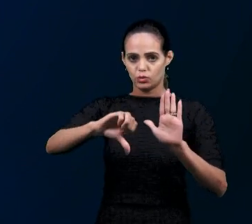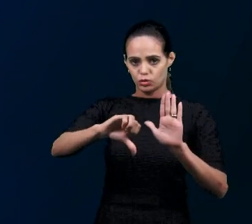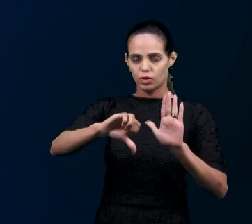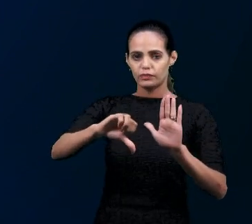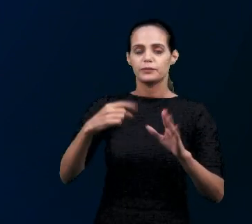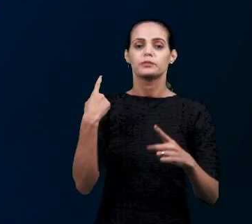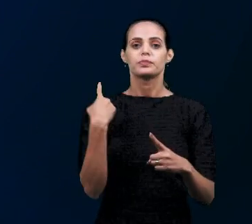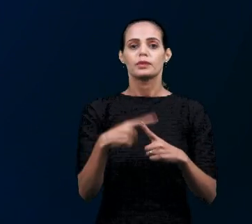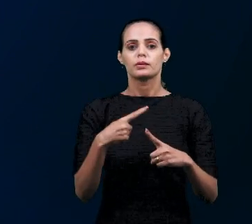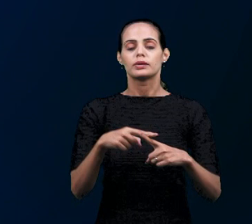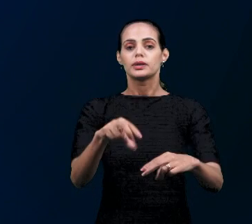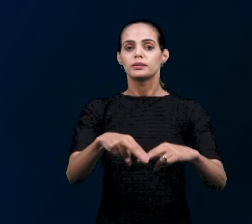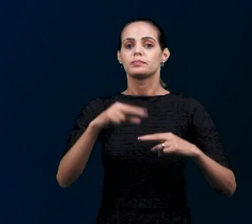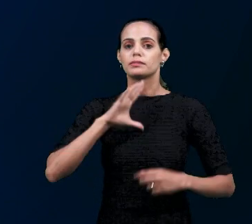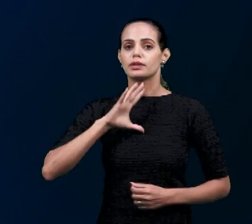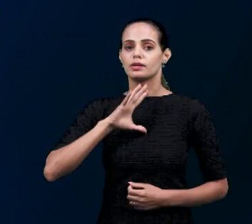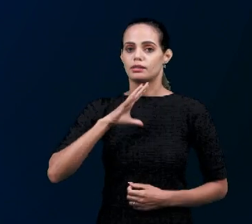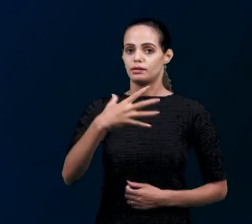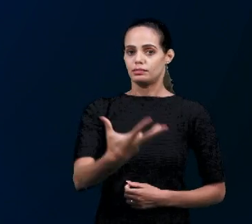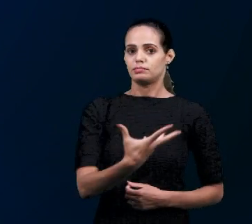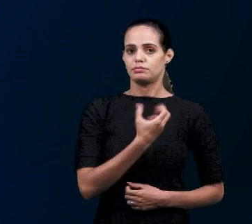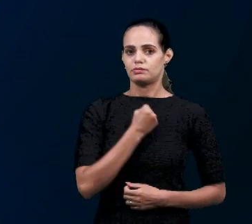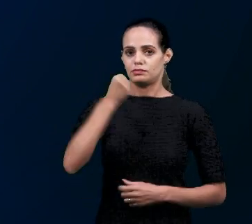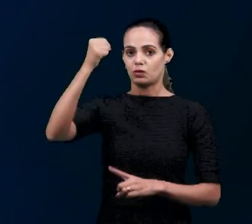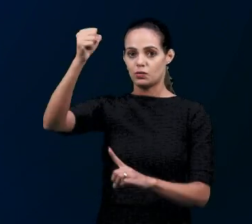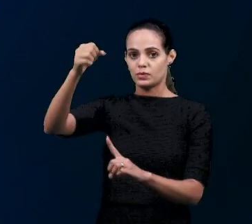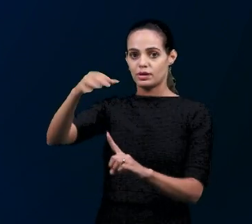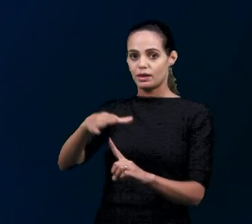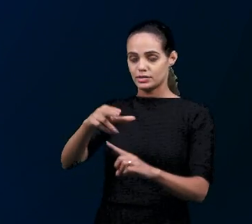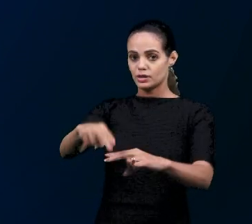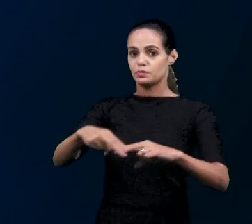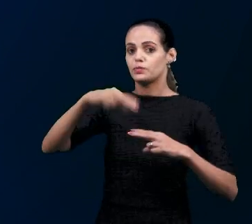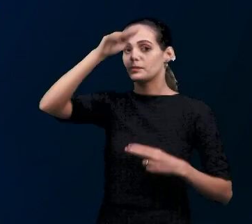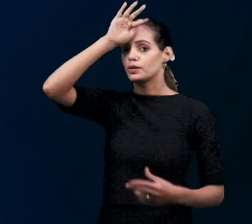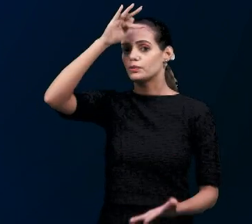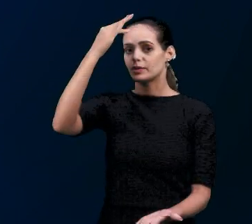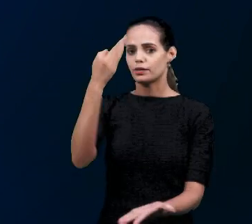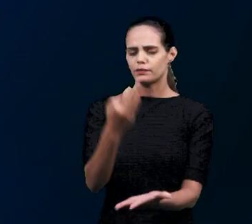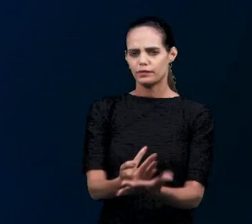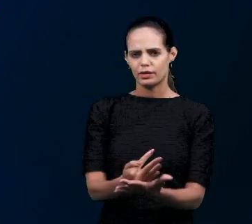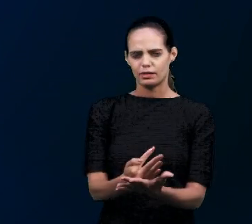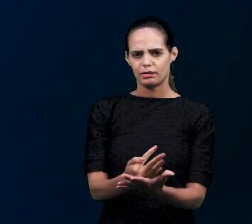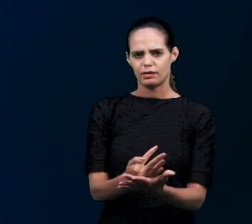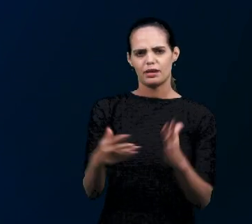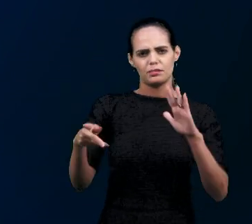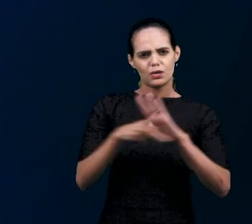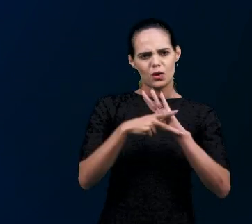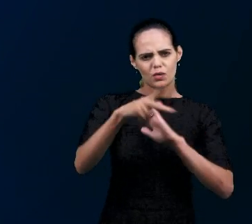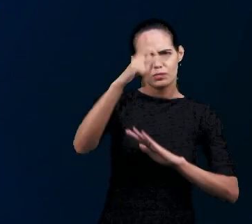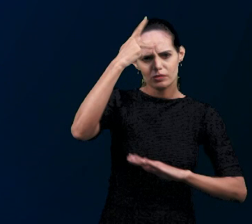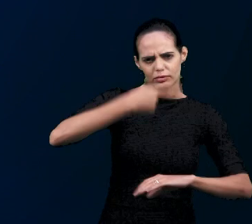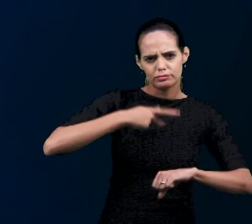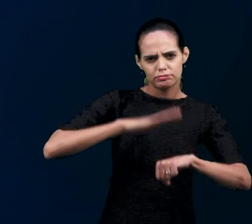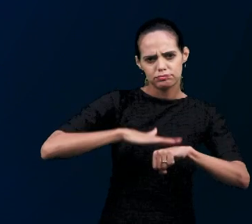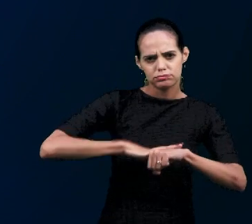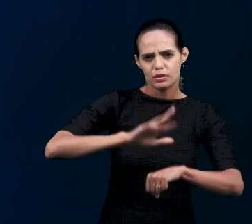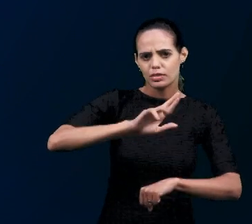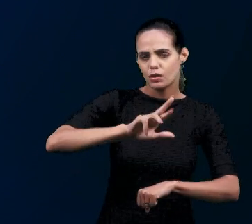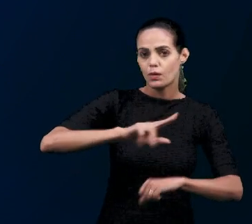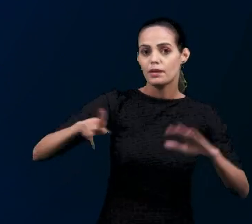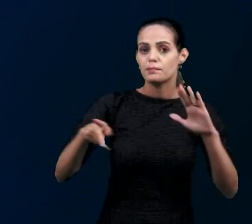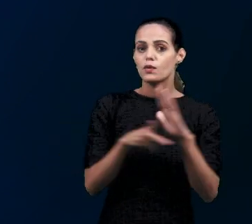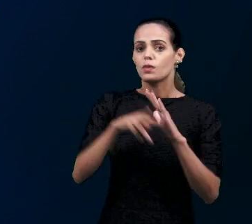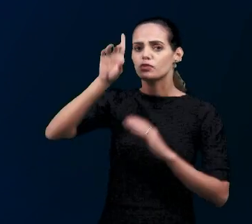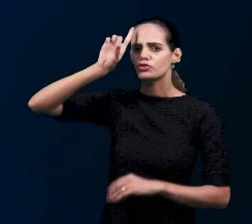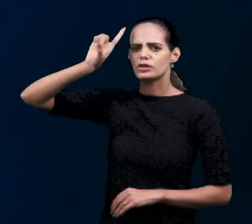par la grâce, vous êtes sauvés par le moyen de la foi, et cela ne vient pas de vous, est un don de Dieu. Cela ne vient pas